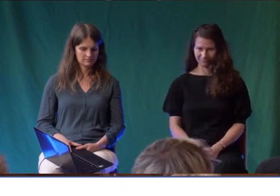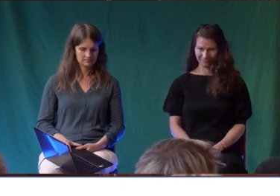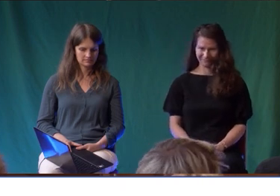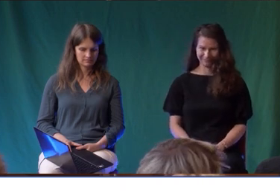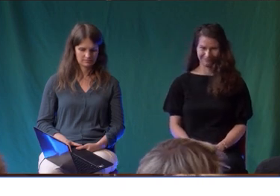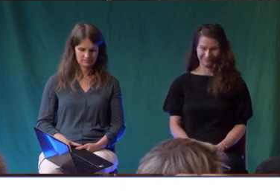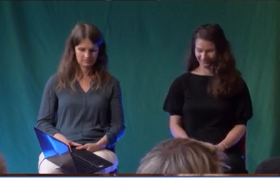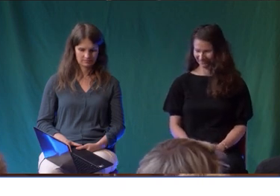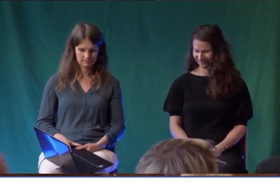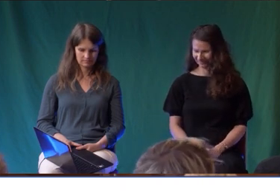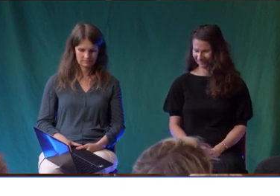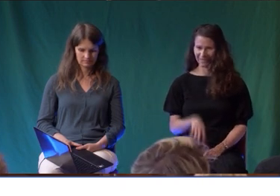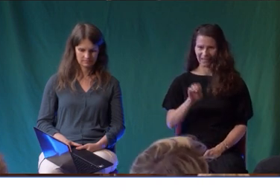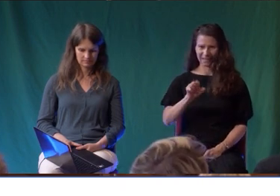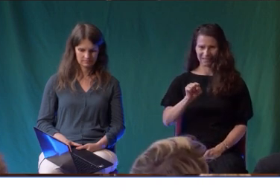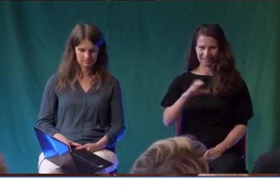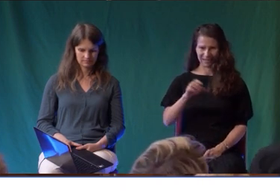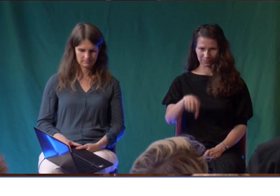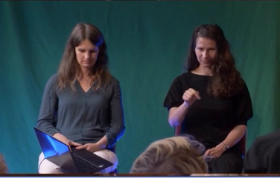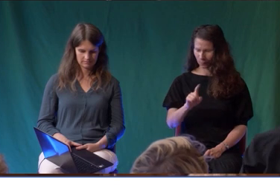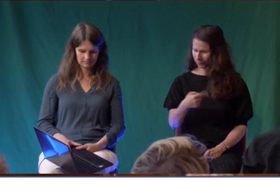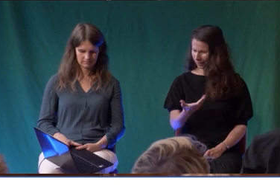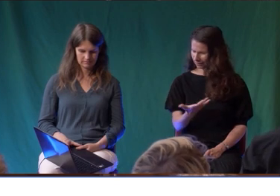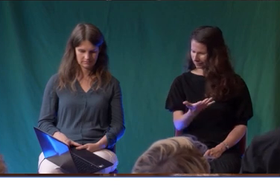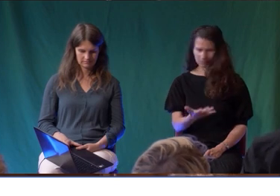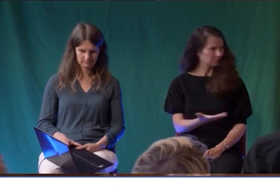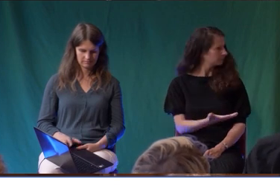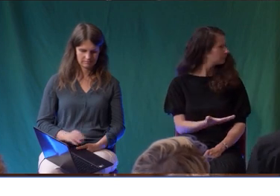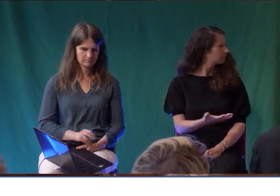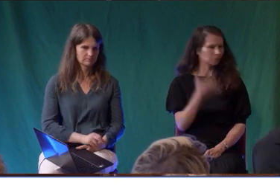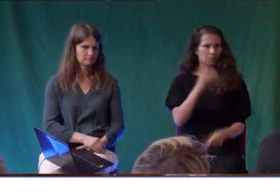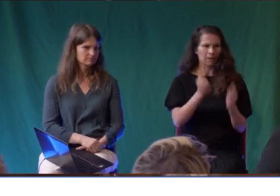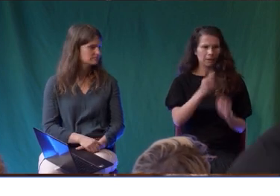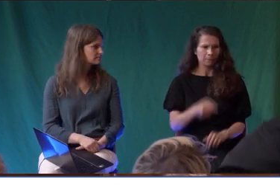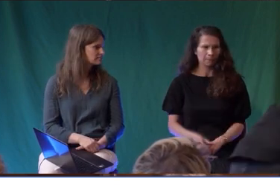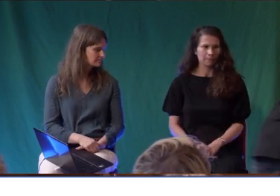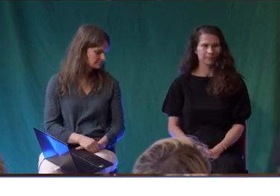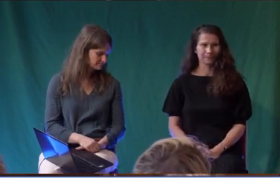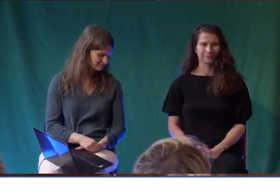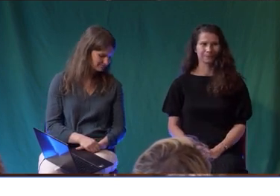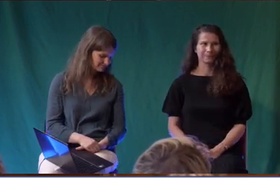escape musste ich drücken und dann können Sie mir helfen